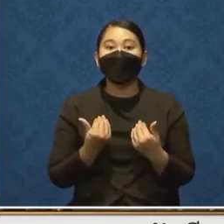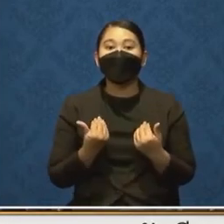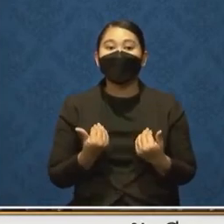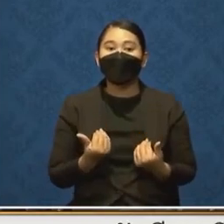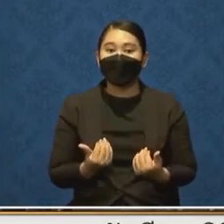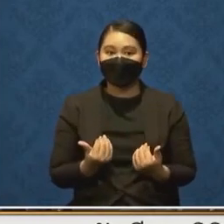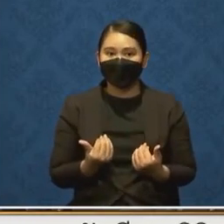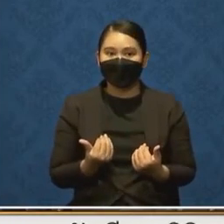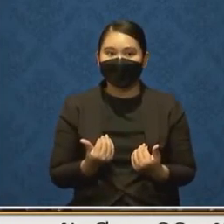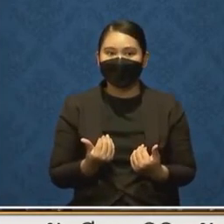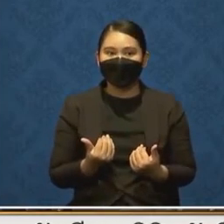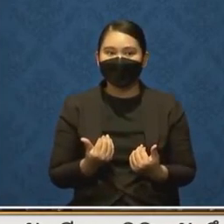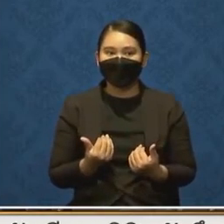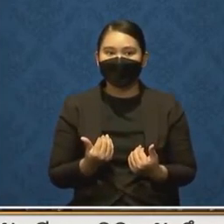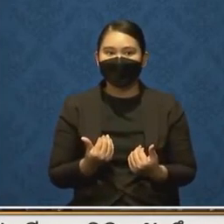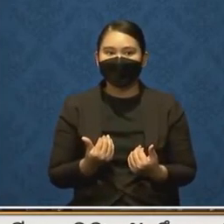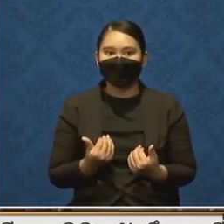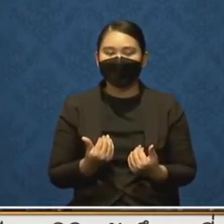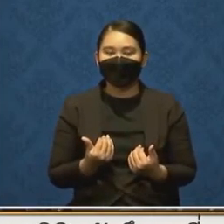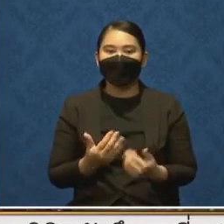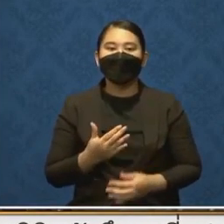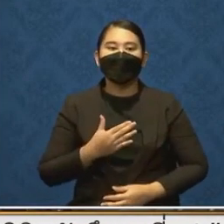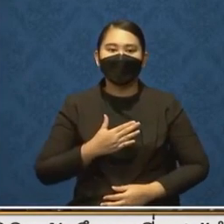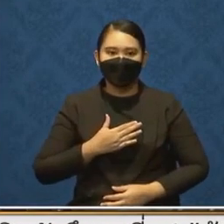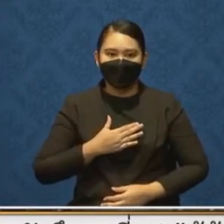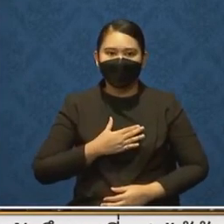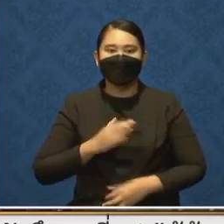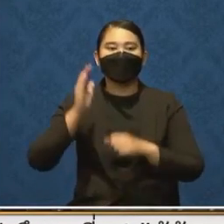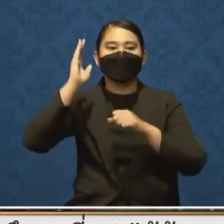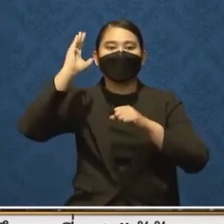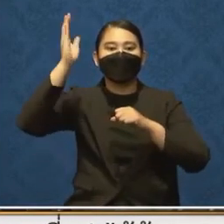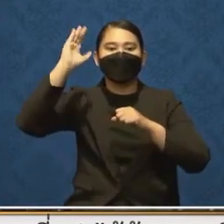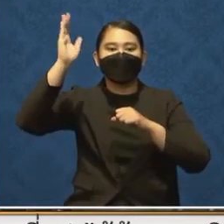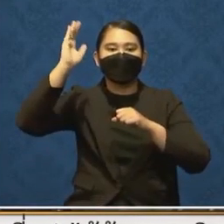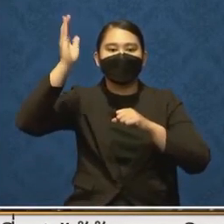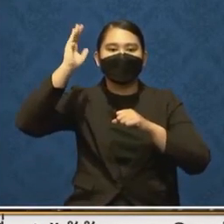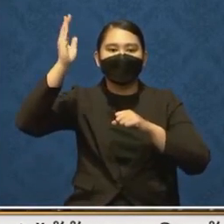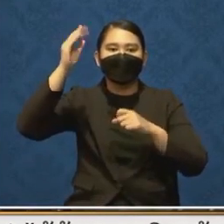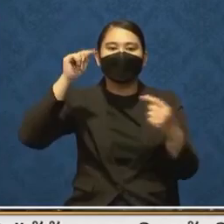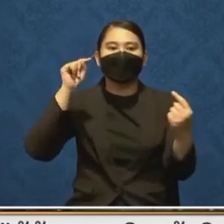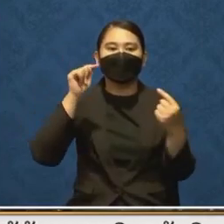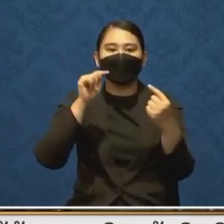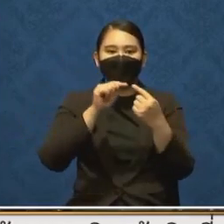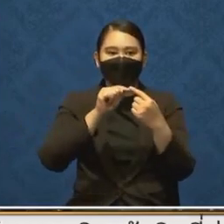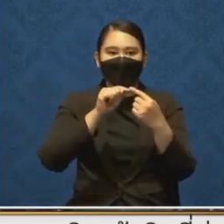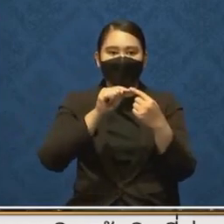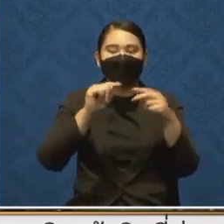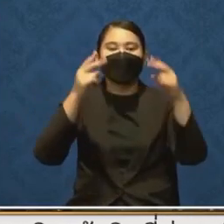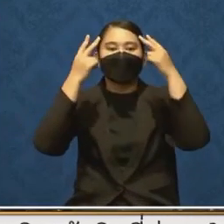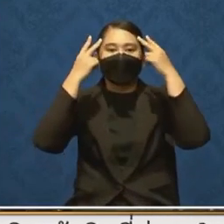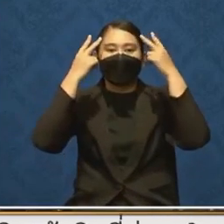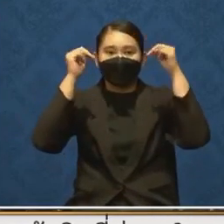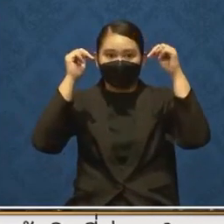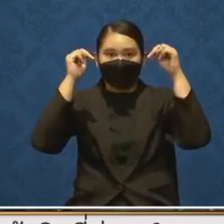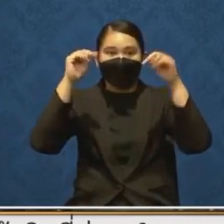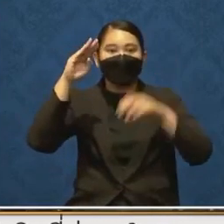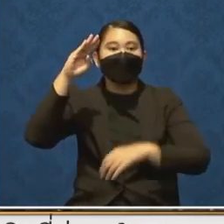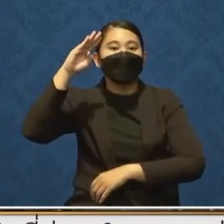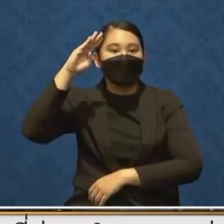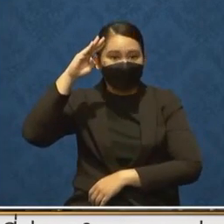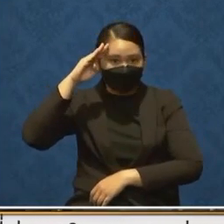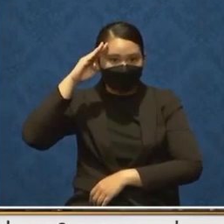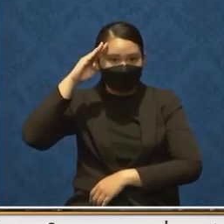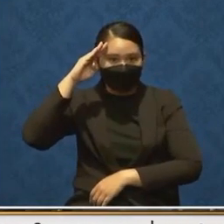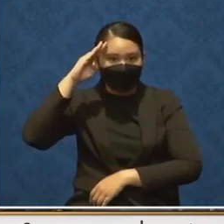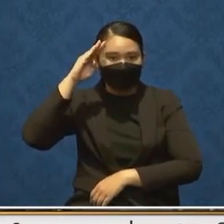ผมจำเป็นที่ต้องลุกข้มาอภิปลายถึงท่านนายกรัฐมัตรีท่านประยุติจัโอช